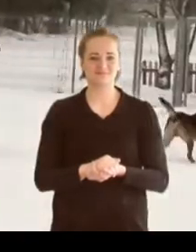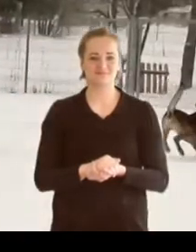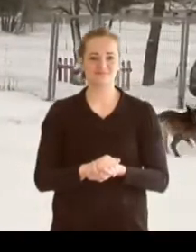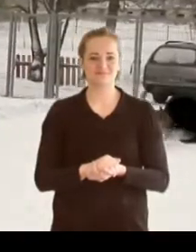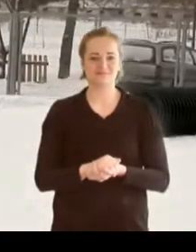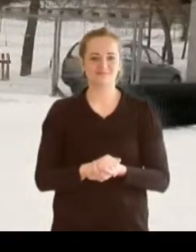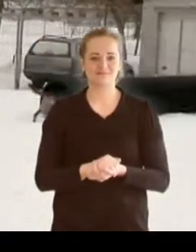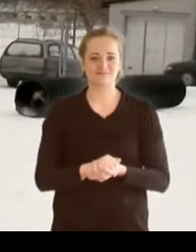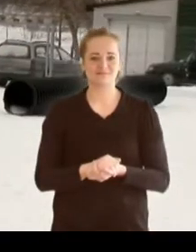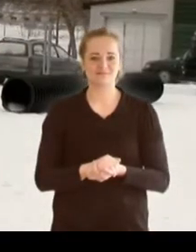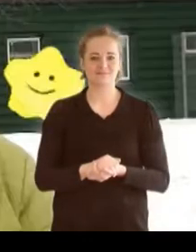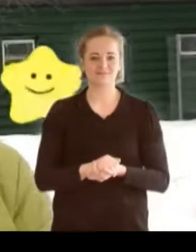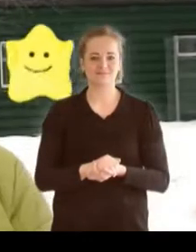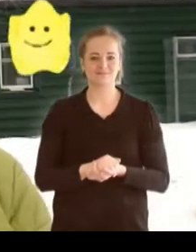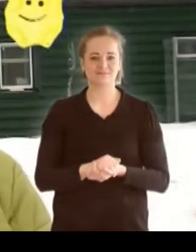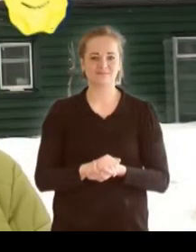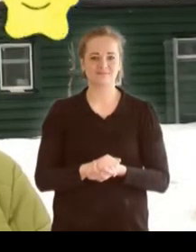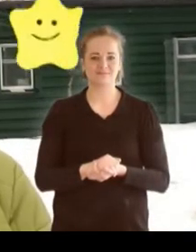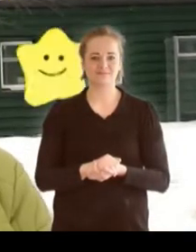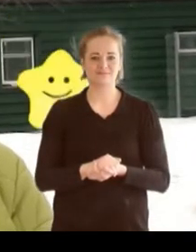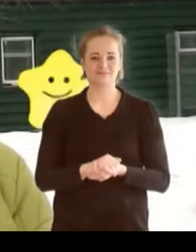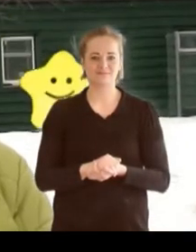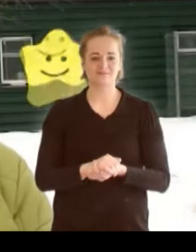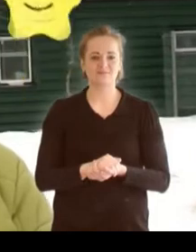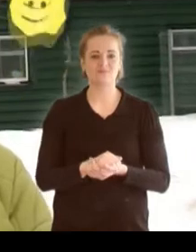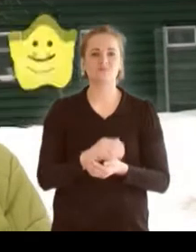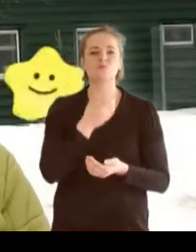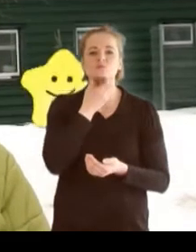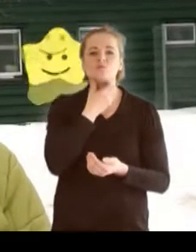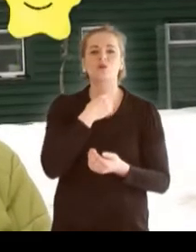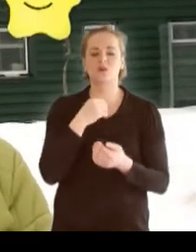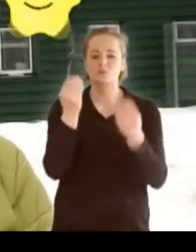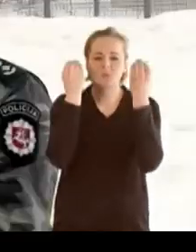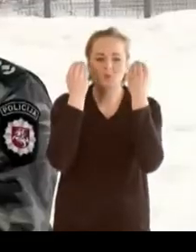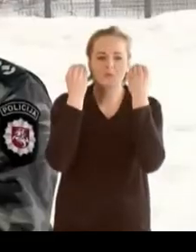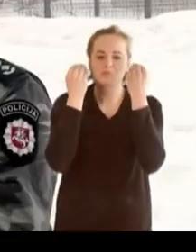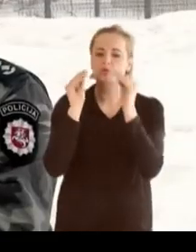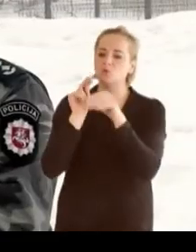panašiai. Ko yra mokomi policijos tarnybiniai šunys?